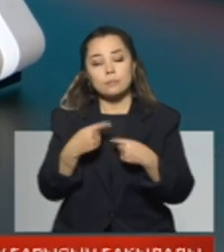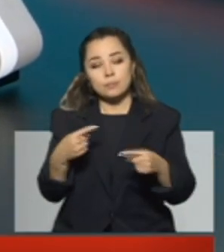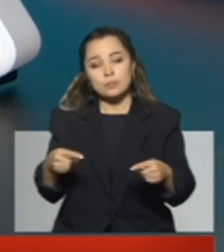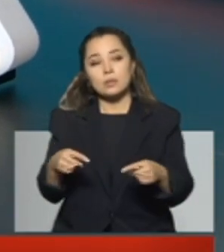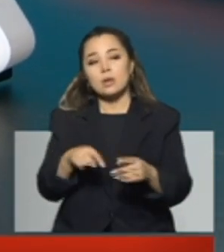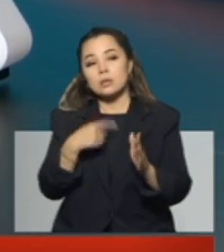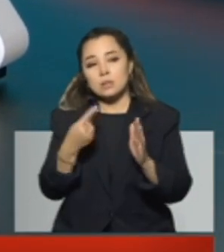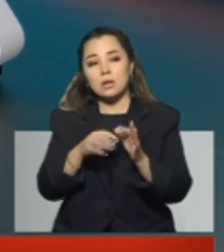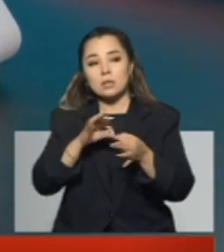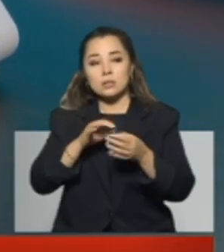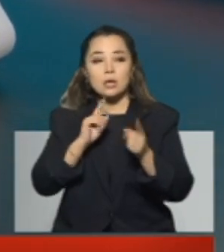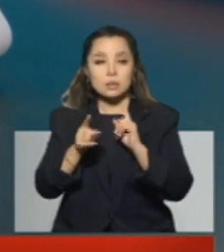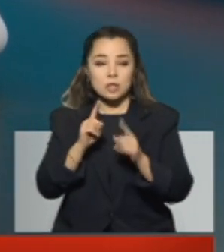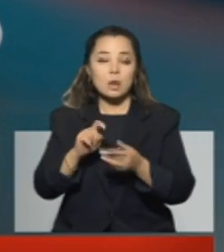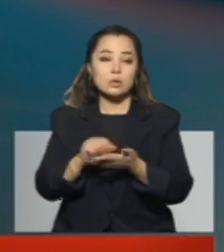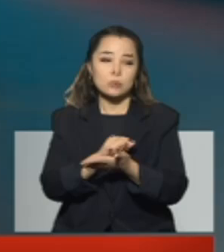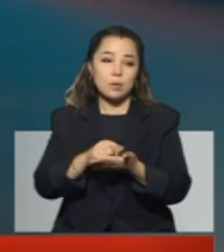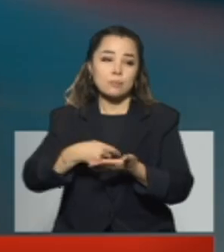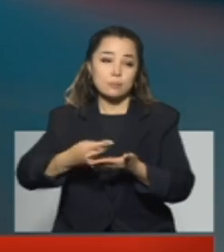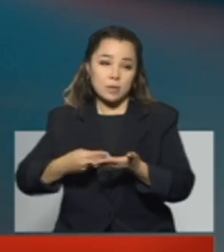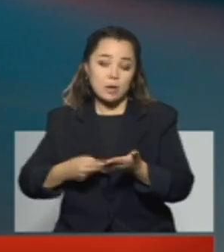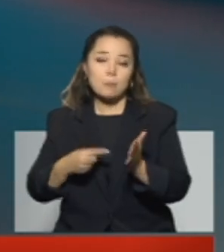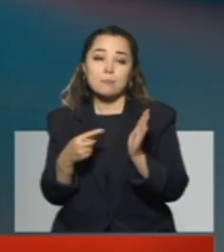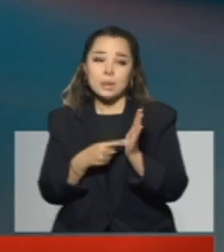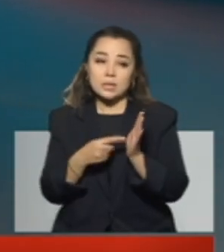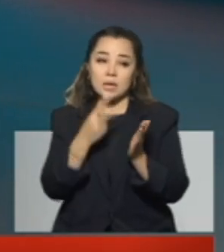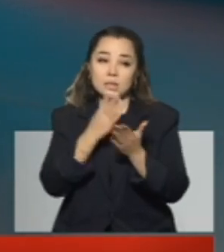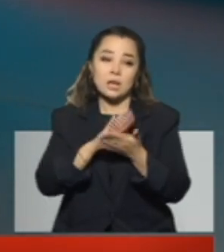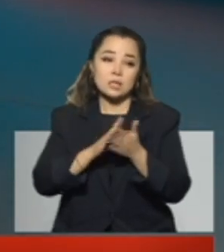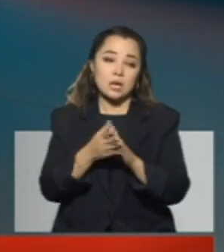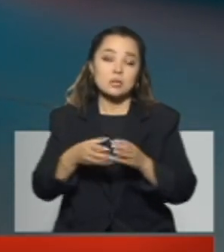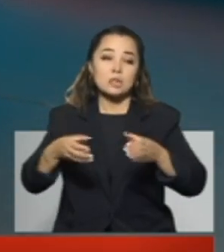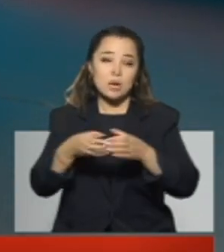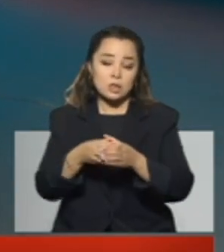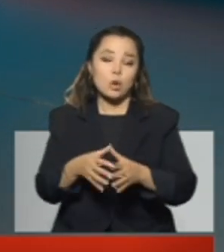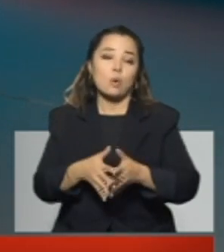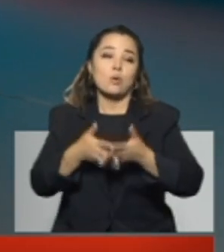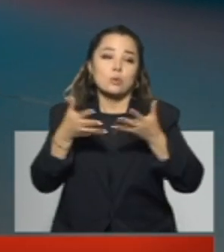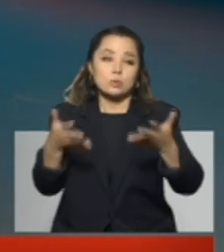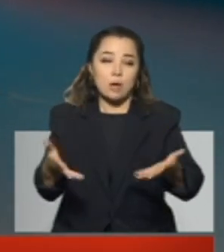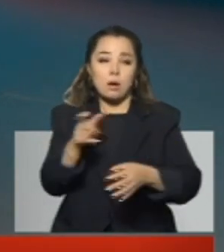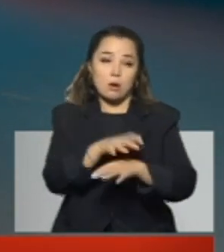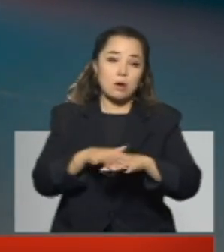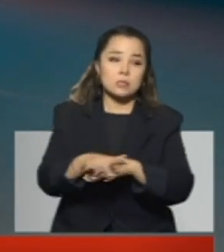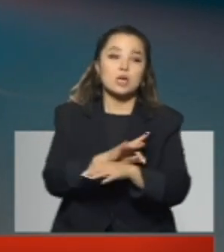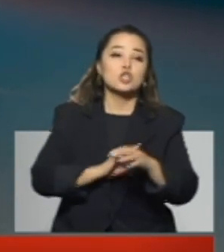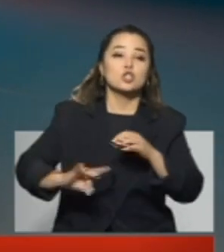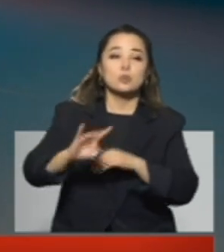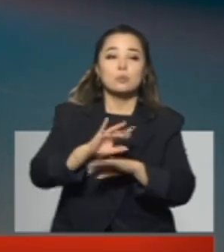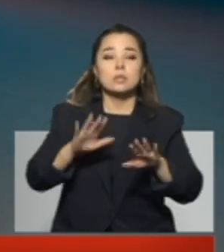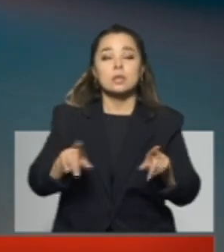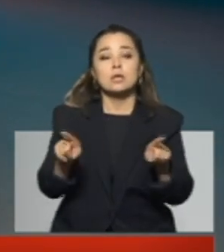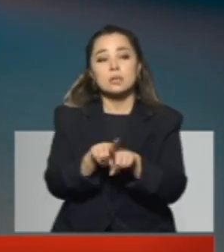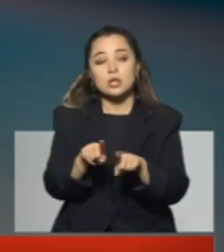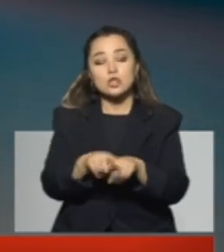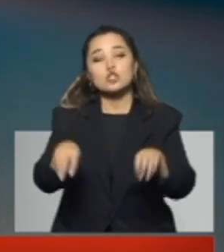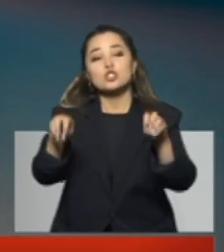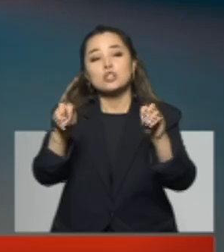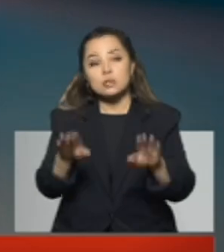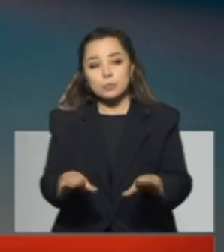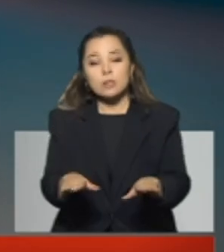кішігірім мәселелерді біз сол петициялар аясында шеше аламыз, а бірақ ауқымды үлкен барлық халықтың республиканың жаңағы